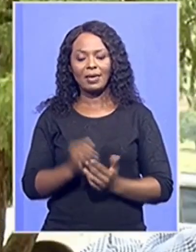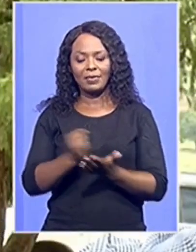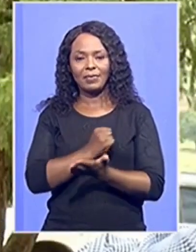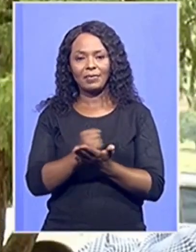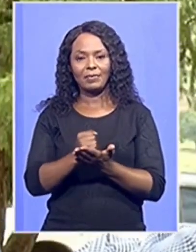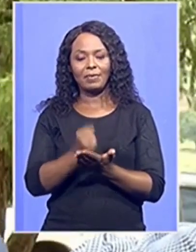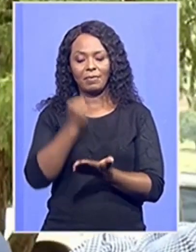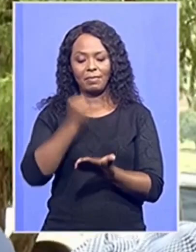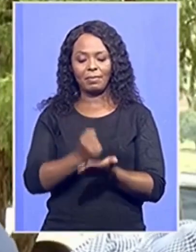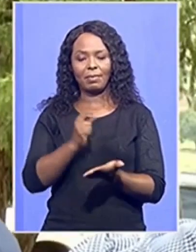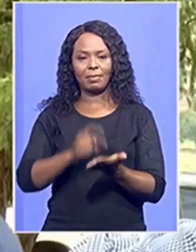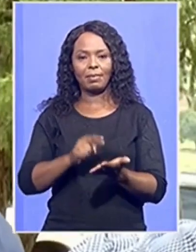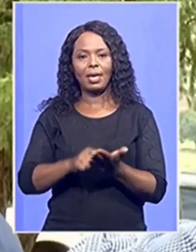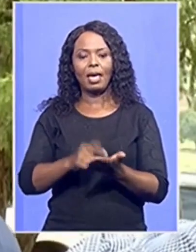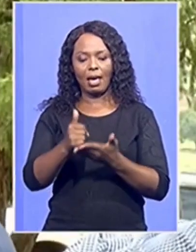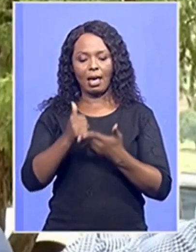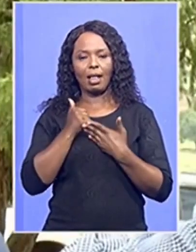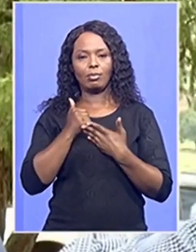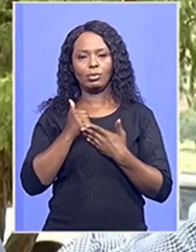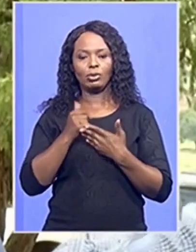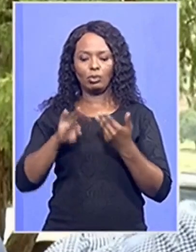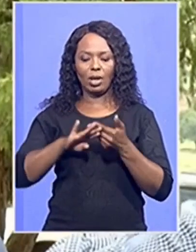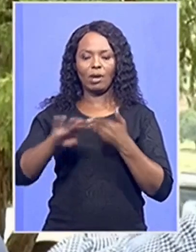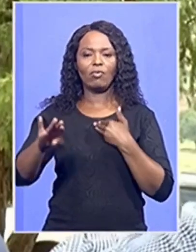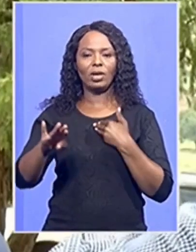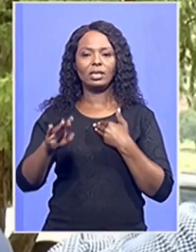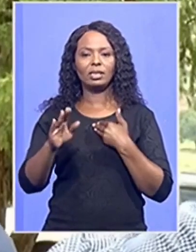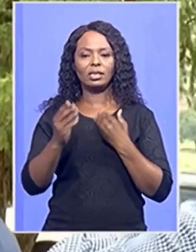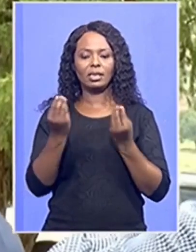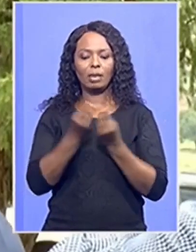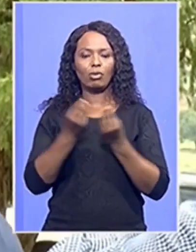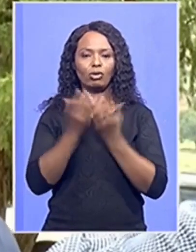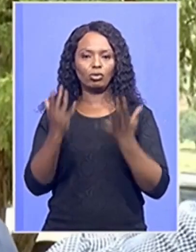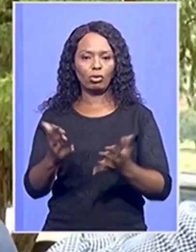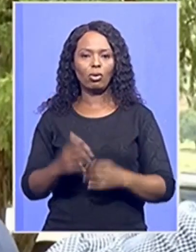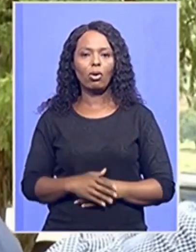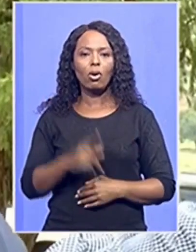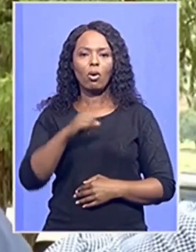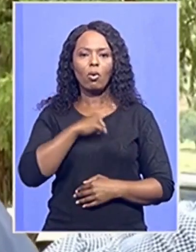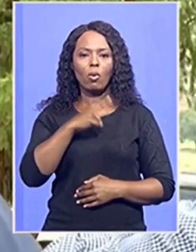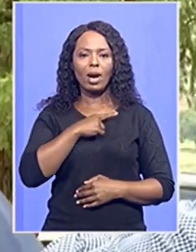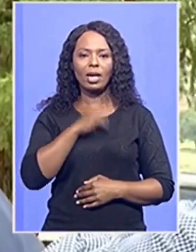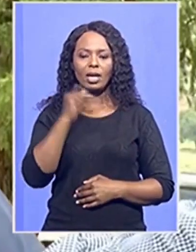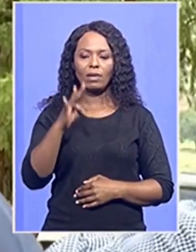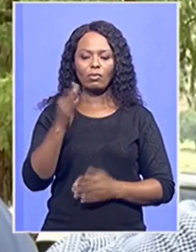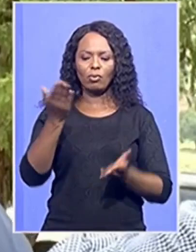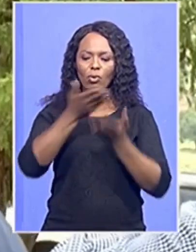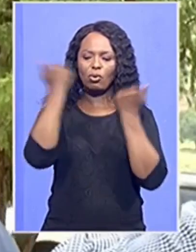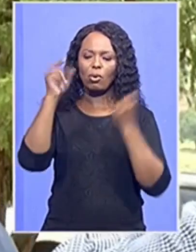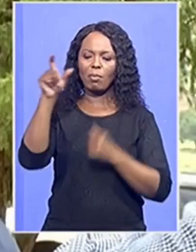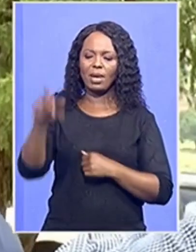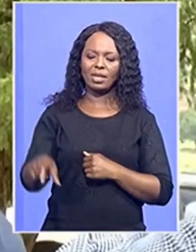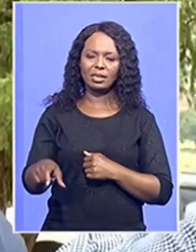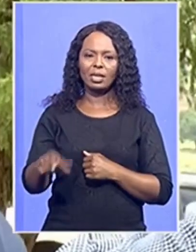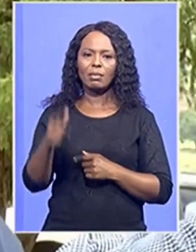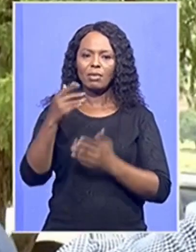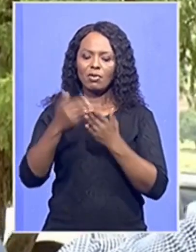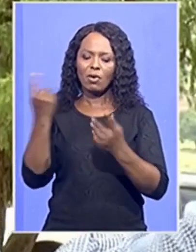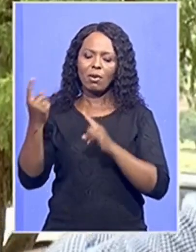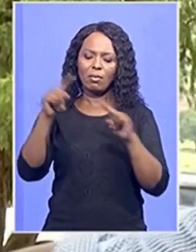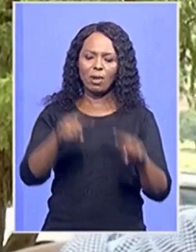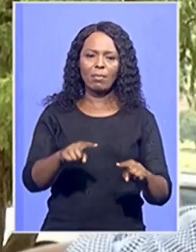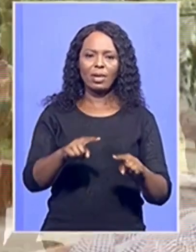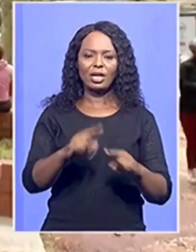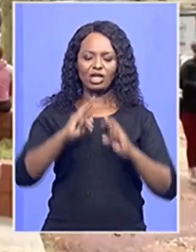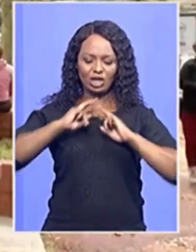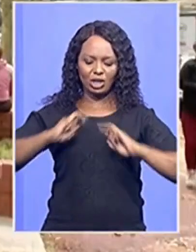e tlo re thusang haholo go ka avoida dintho tse jwalo, because ha ona o ka nka motho o sa tsebe gore na pele a tla go lona go